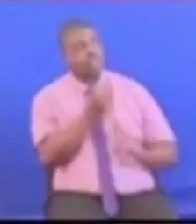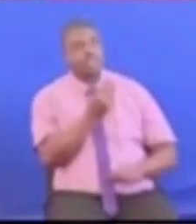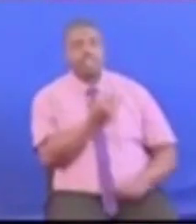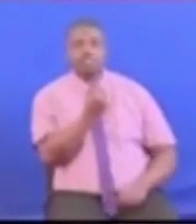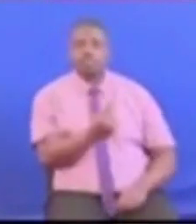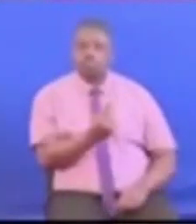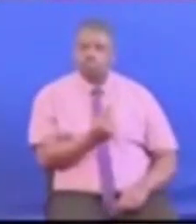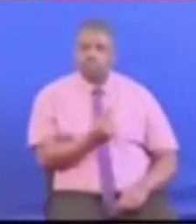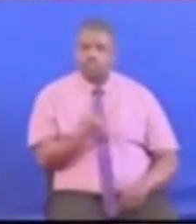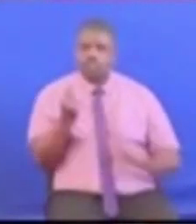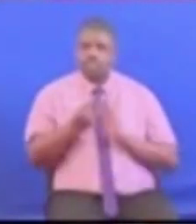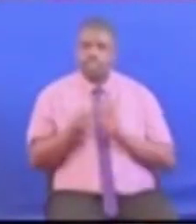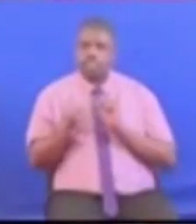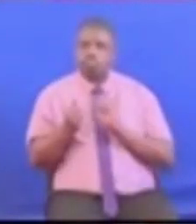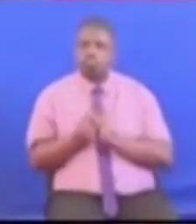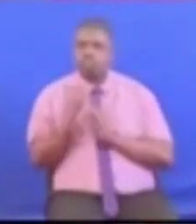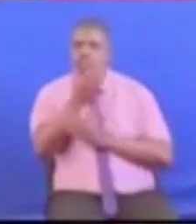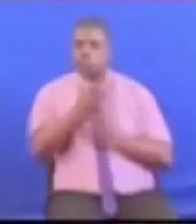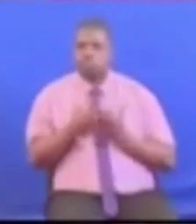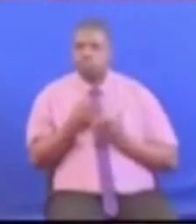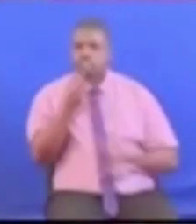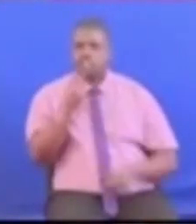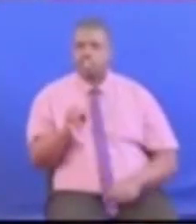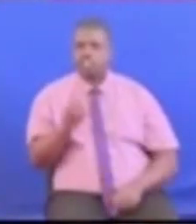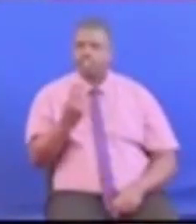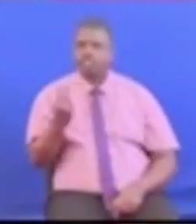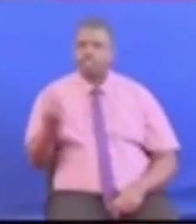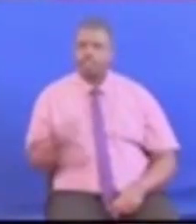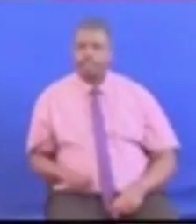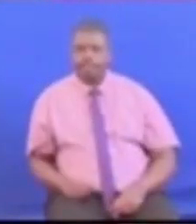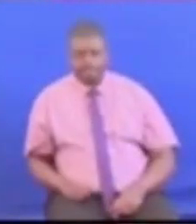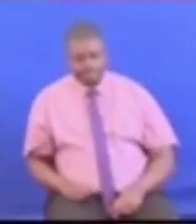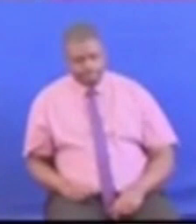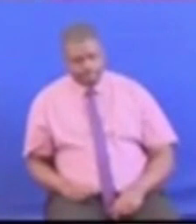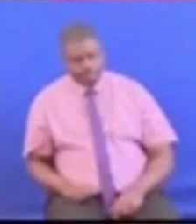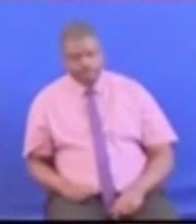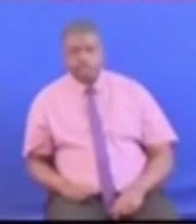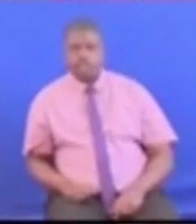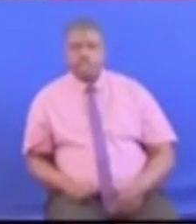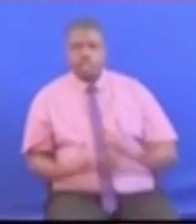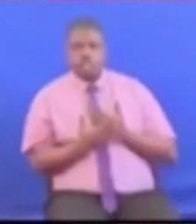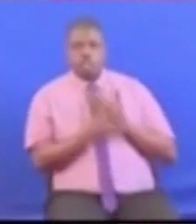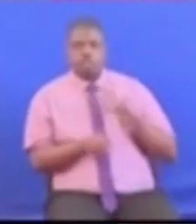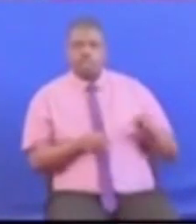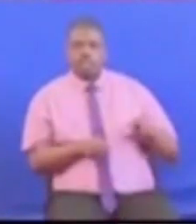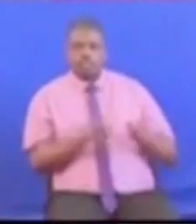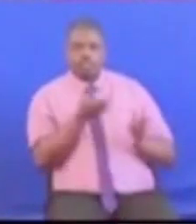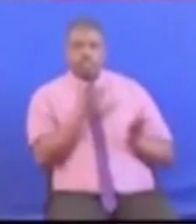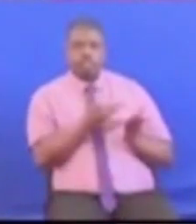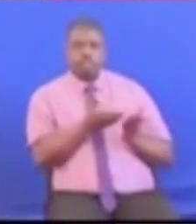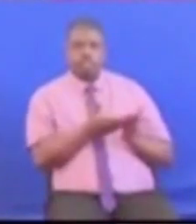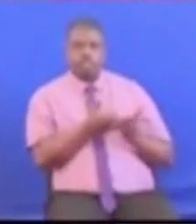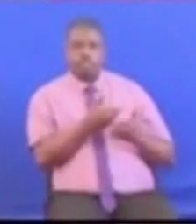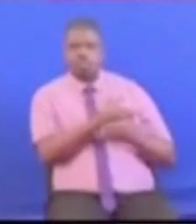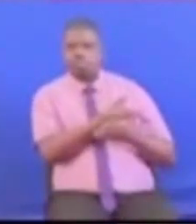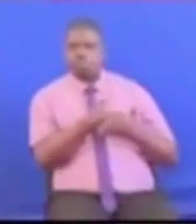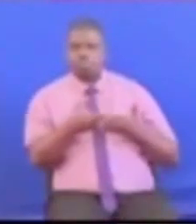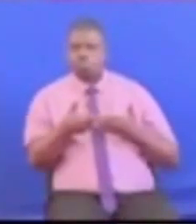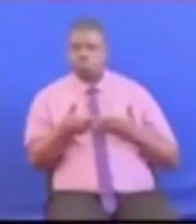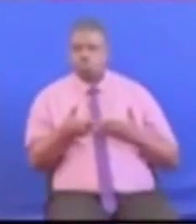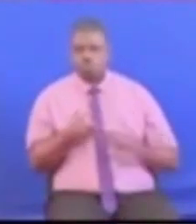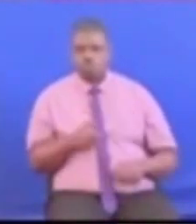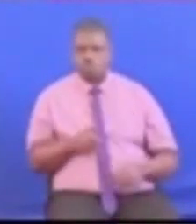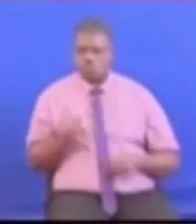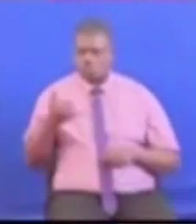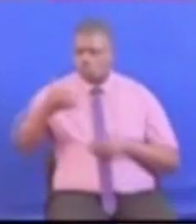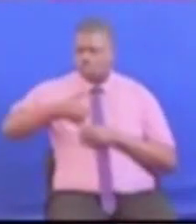10/31 la tarehe 10 Juni 2022. Makala hiyo ilitambulishwa kwa wino mweusi katika ukurasa wa